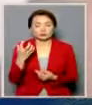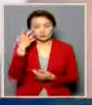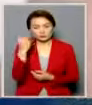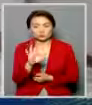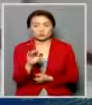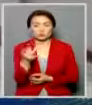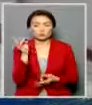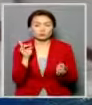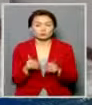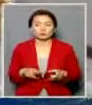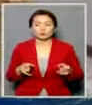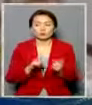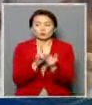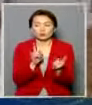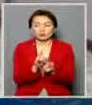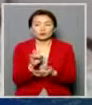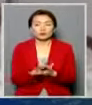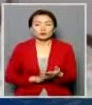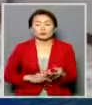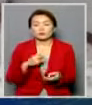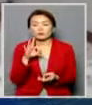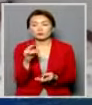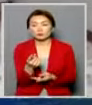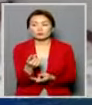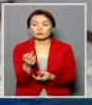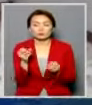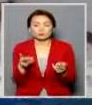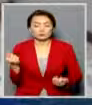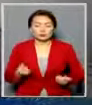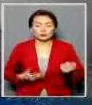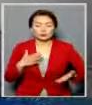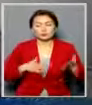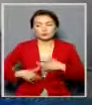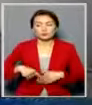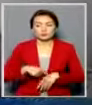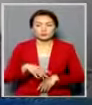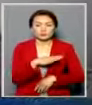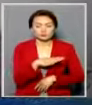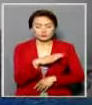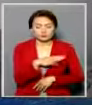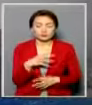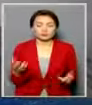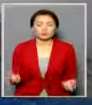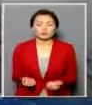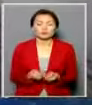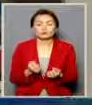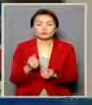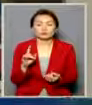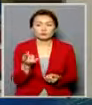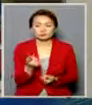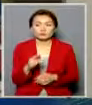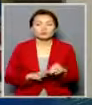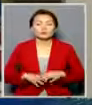услышав звук сирены, подбежал к окну. Когда он увидел пожарных и спецтехнику, радости не было предела. Спасатели спустили ребенка